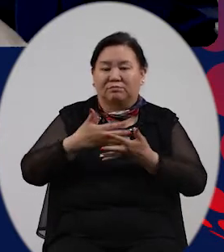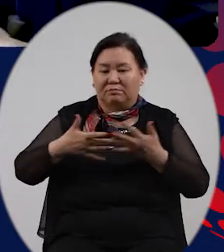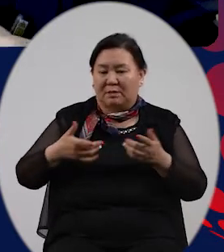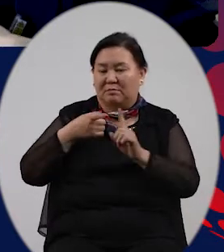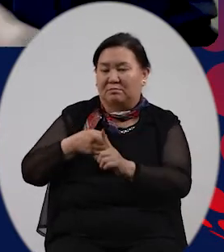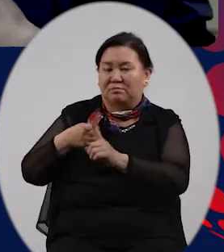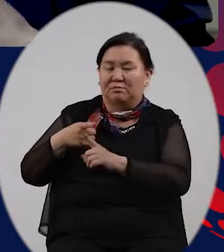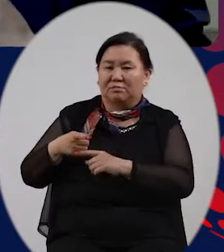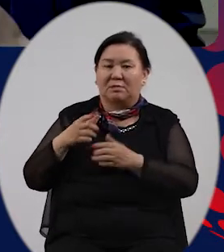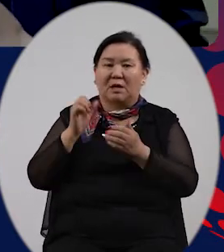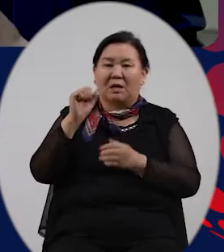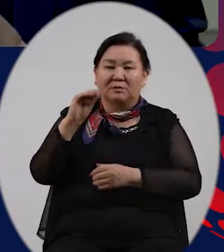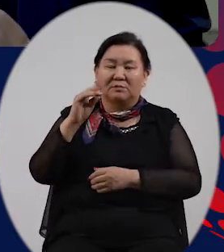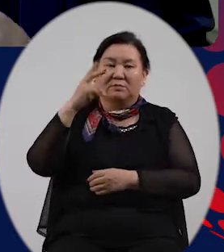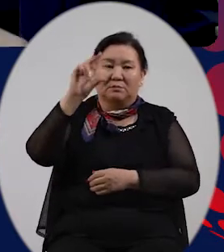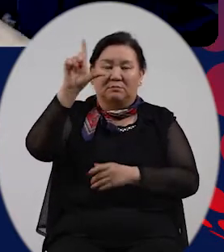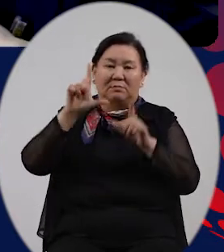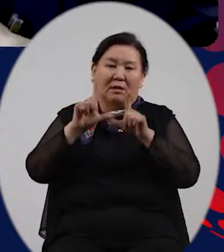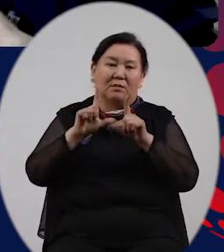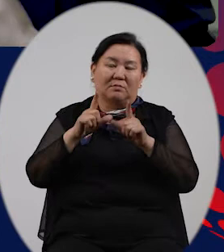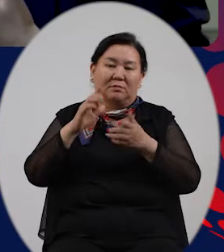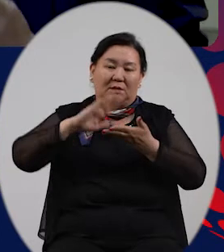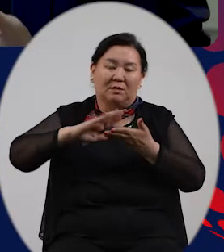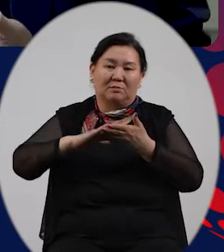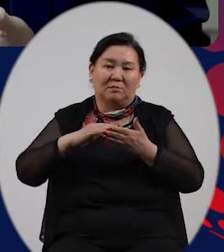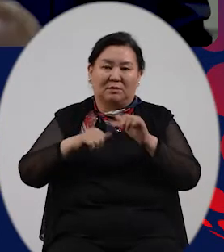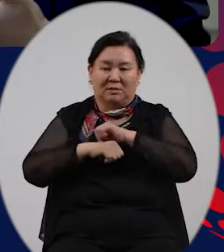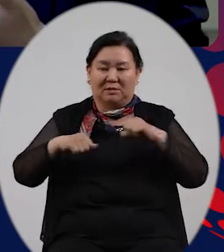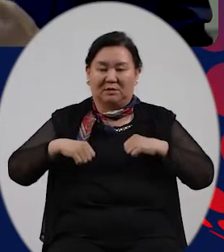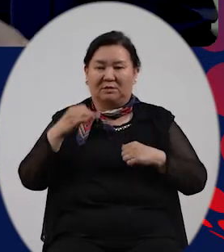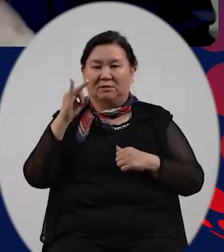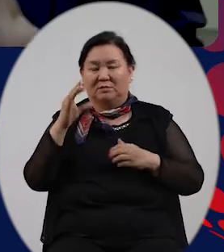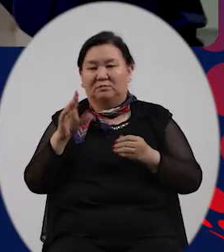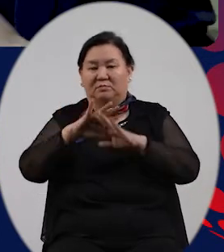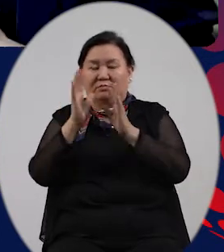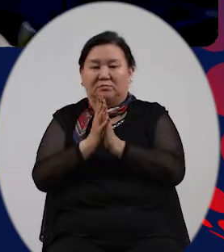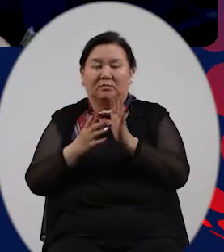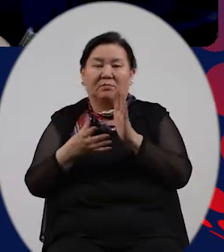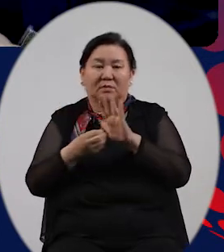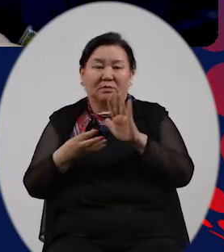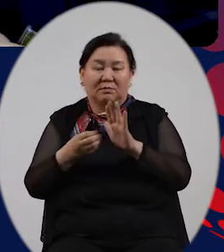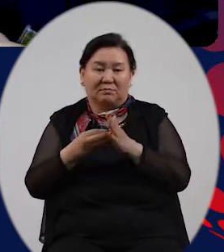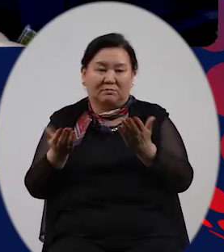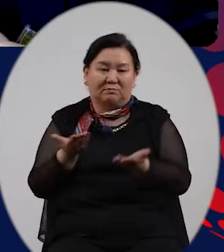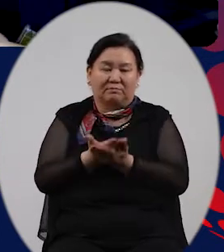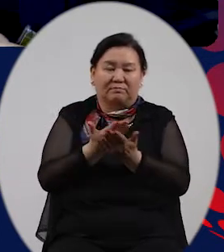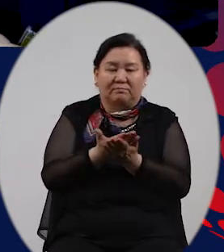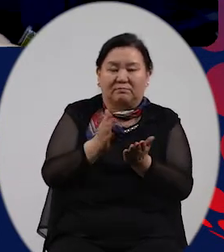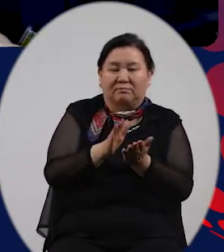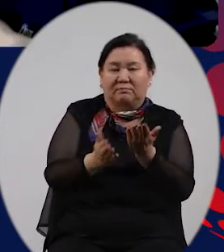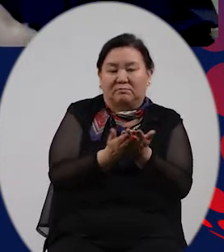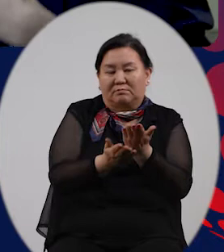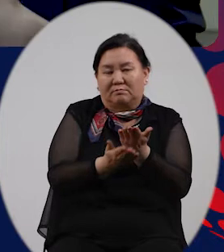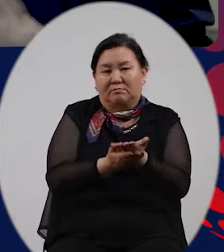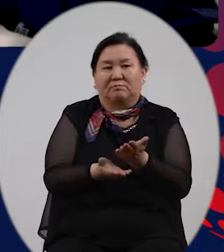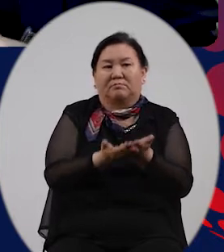мэтээр за аж ахуйн нэгжийн байгууллагын гэрчилгээ, иргэний орлогын бүртгэлийн дэвтэр гих зэрэг шаарлалтаа одоо ийм баримтуудыг